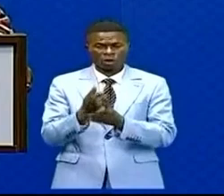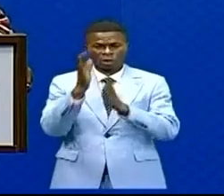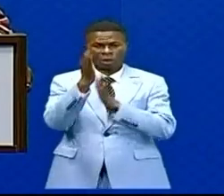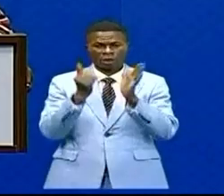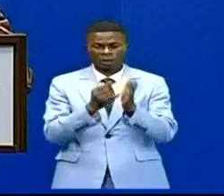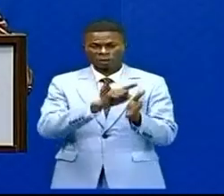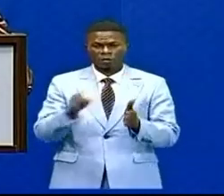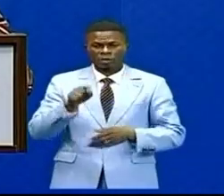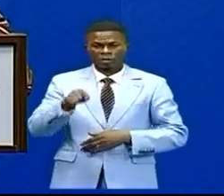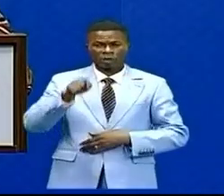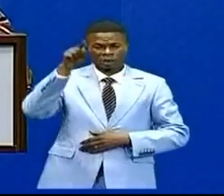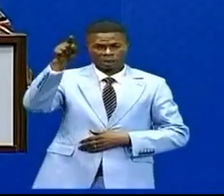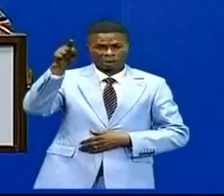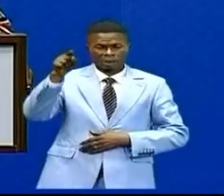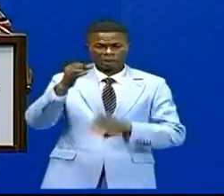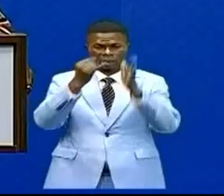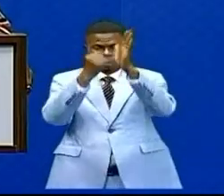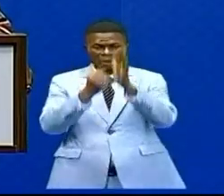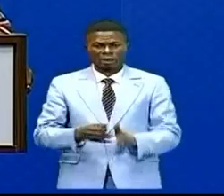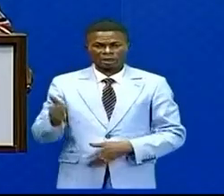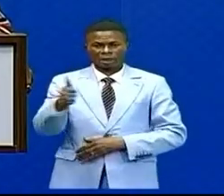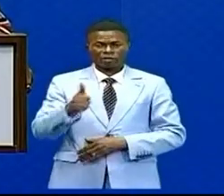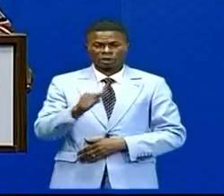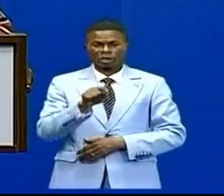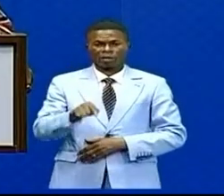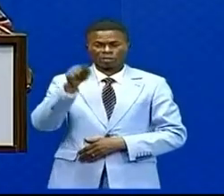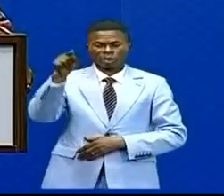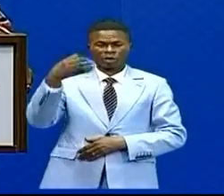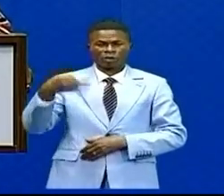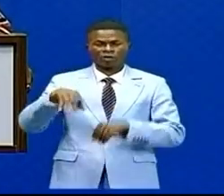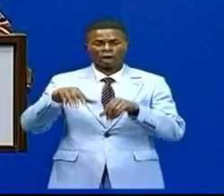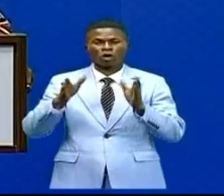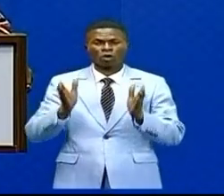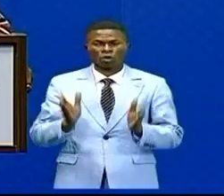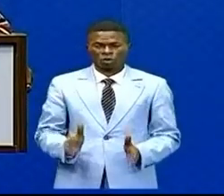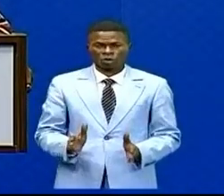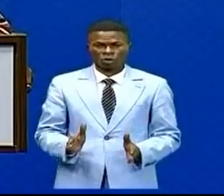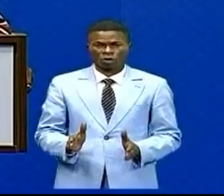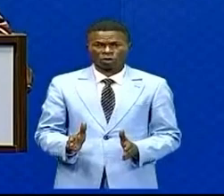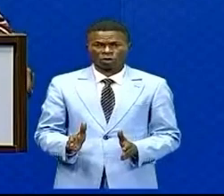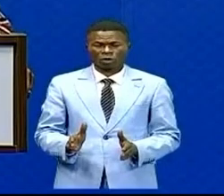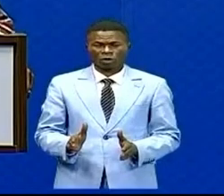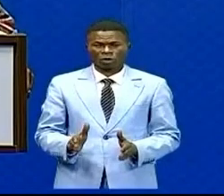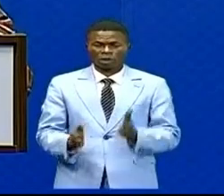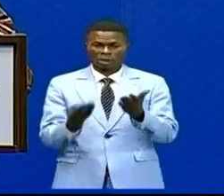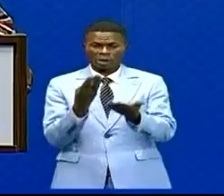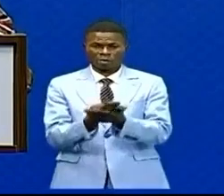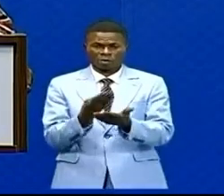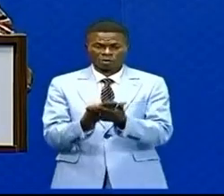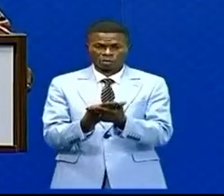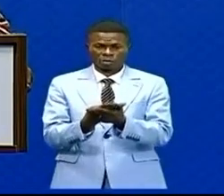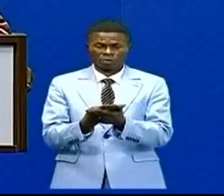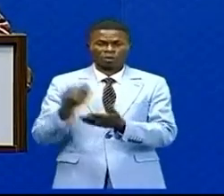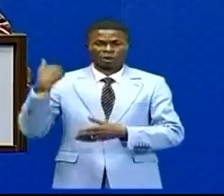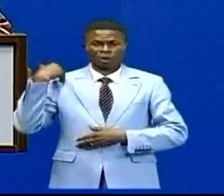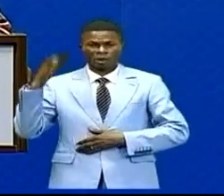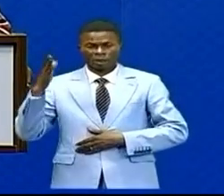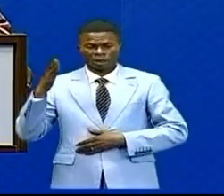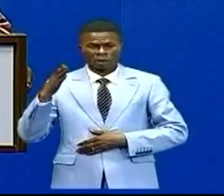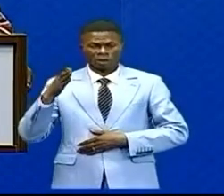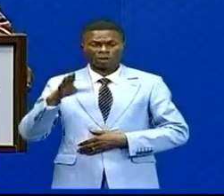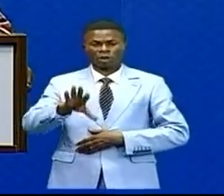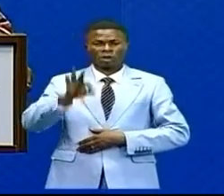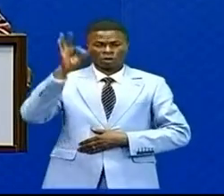16 621 millions de francs congolais, Le budget du pouvoir central arrêté